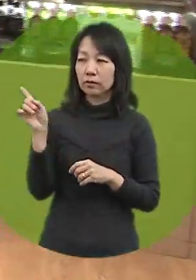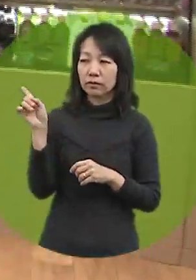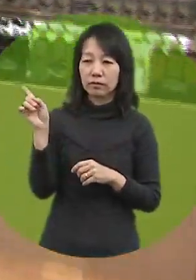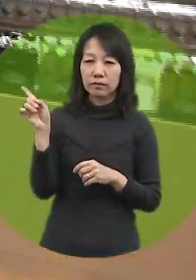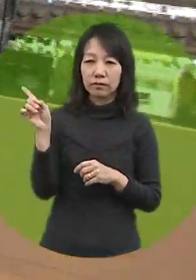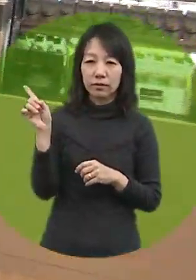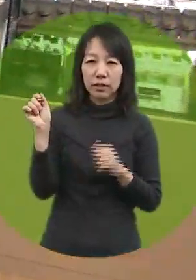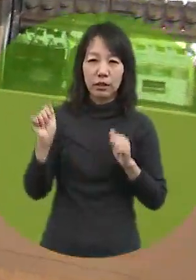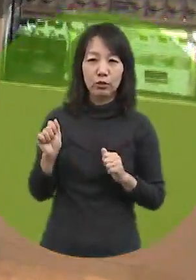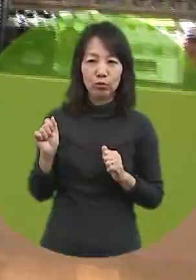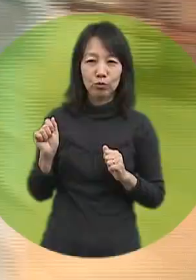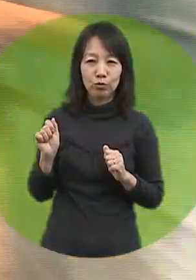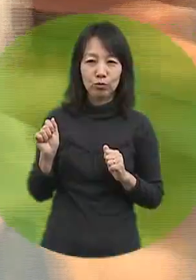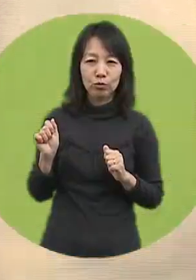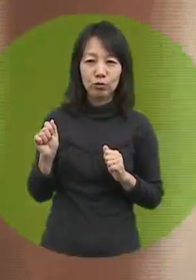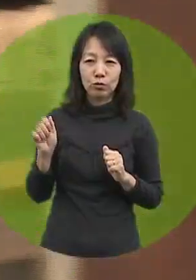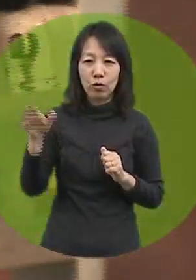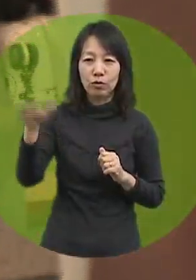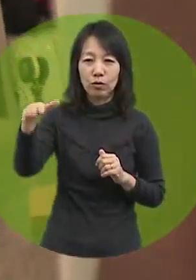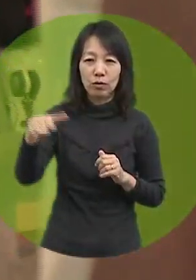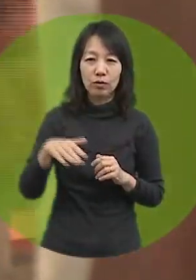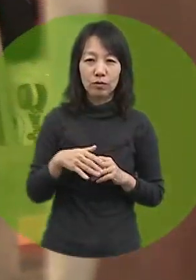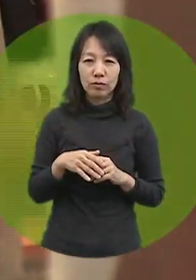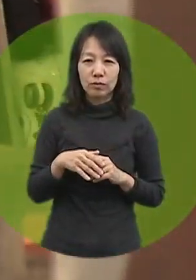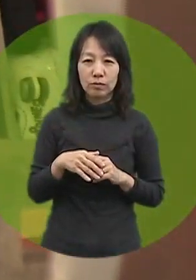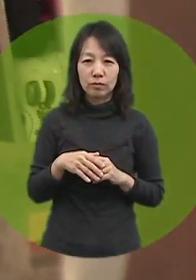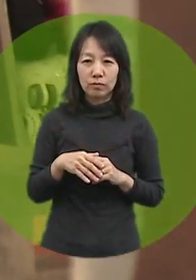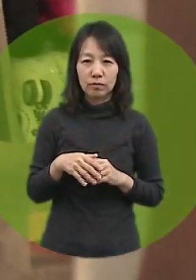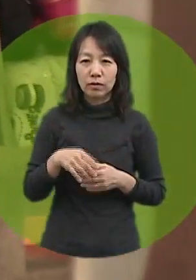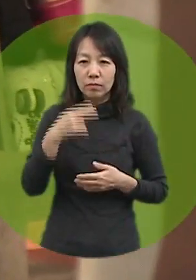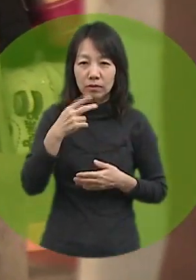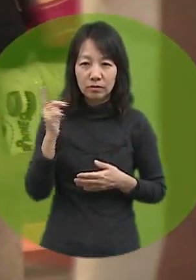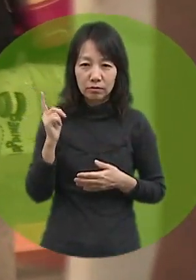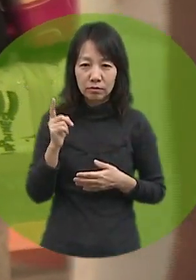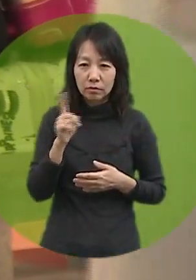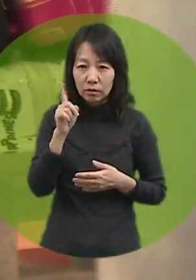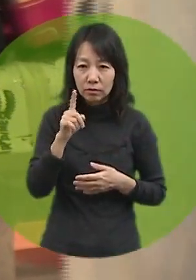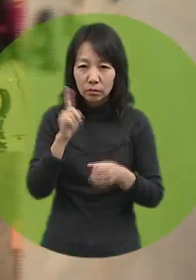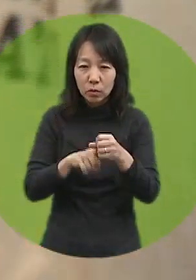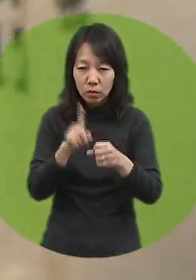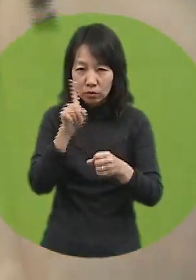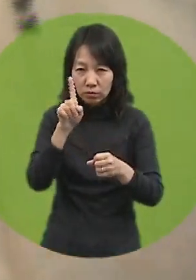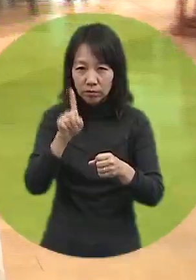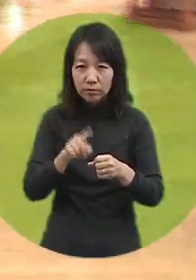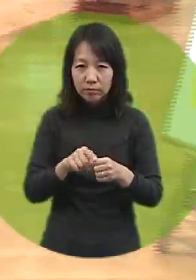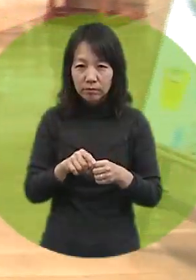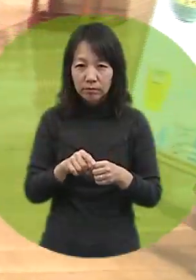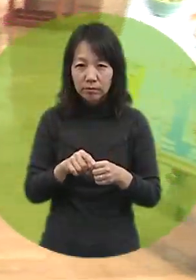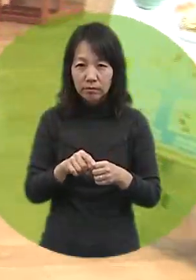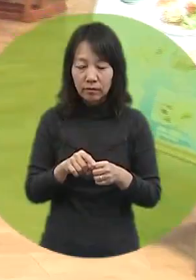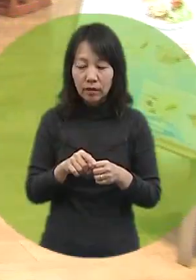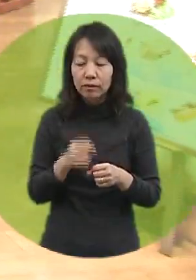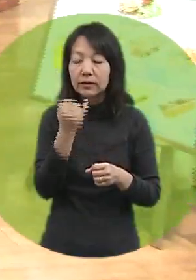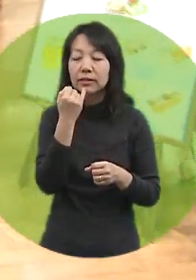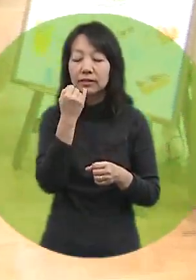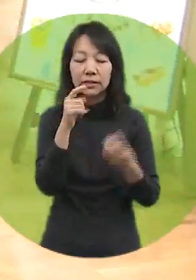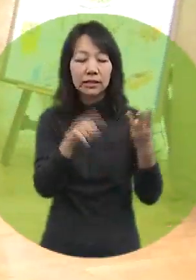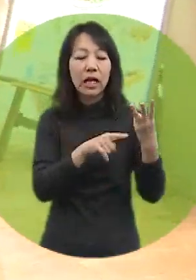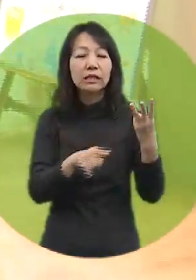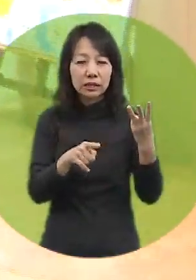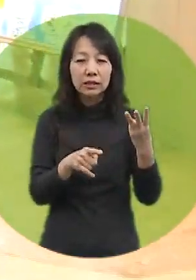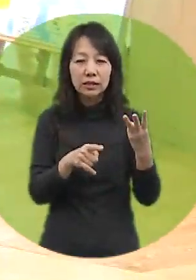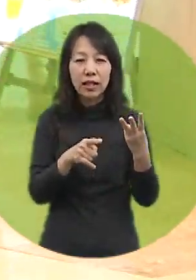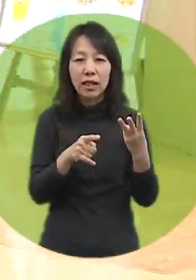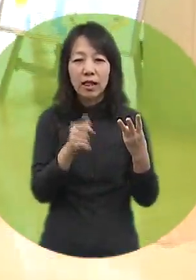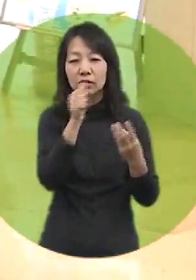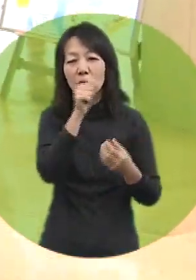おい おいおい、 行く。 いや、なんでやったんです か。行きましょう、行きましょう。 勢力に支障はないな。 大丈夫、